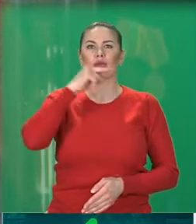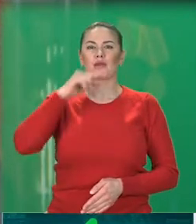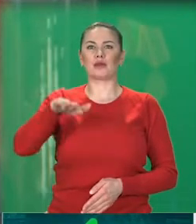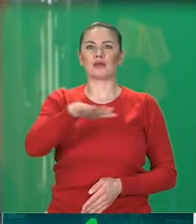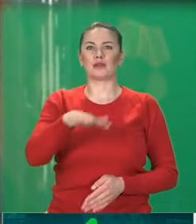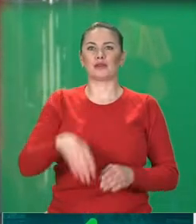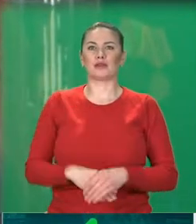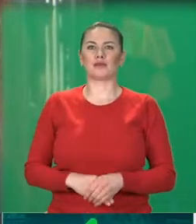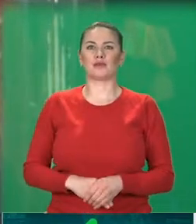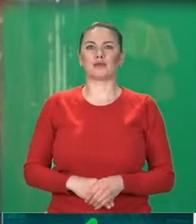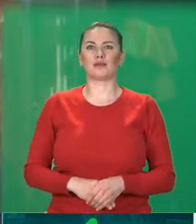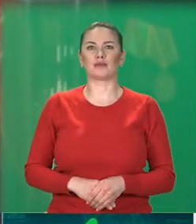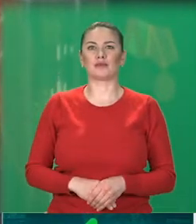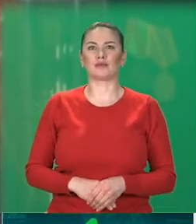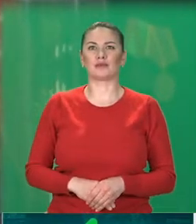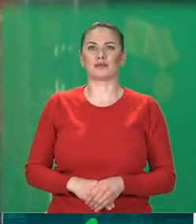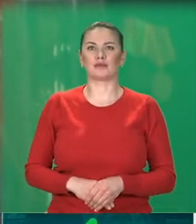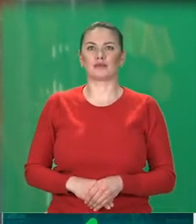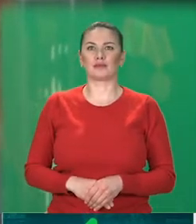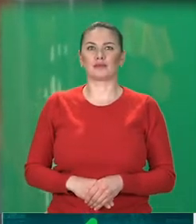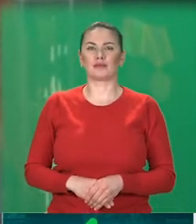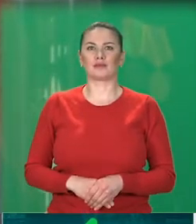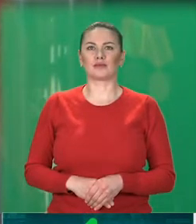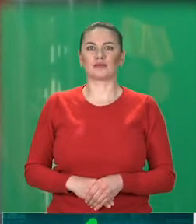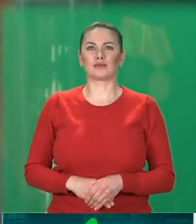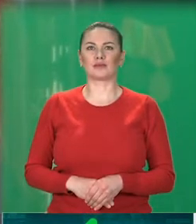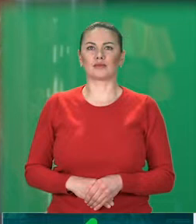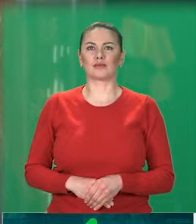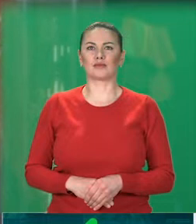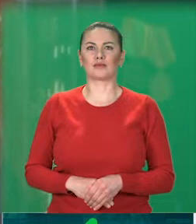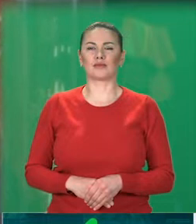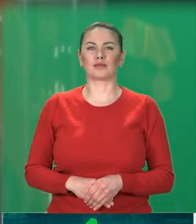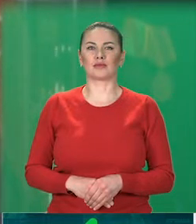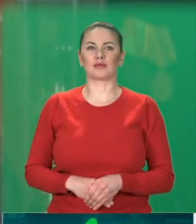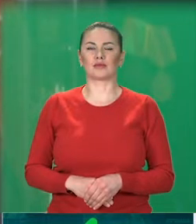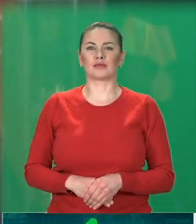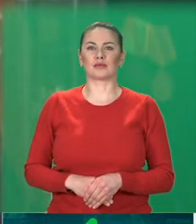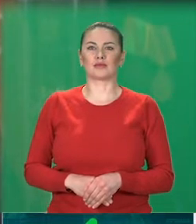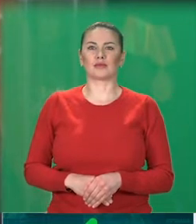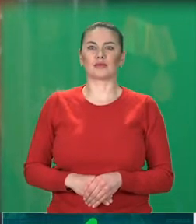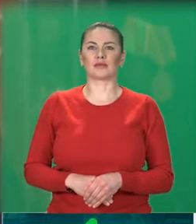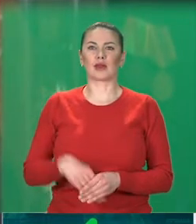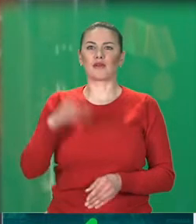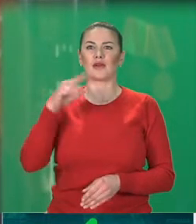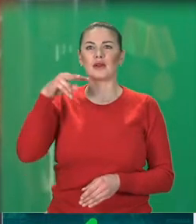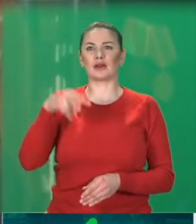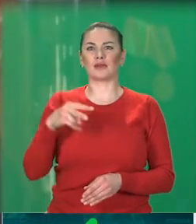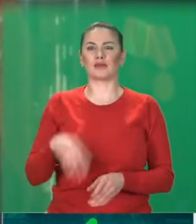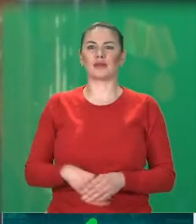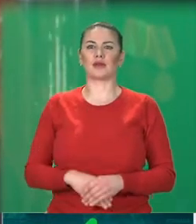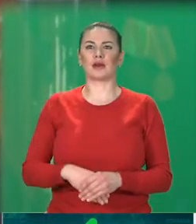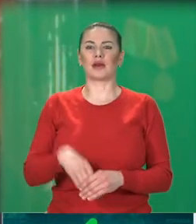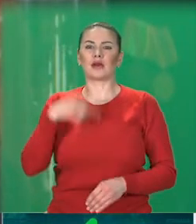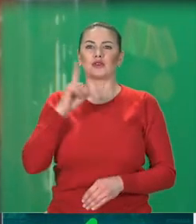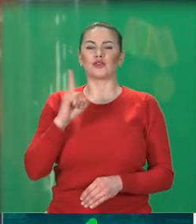предшествуют юбилею Великой Победы. Очень символично, что сейчас